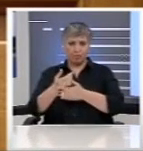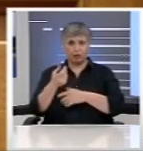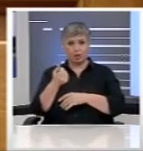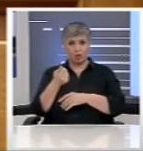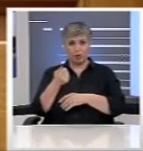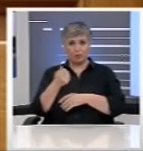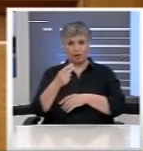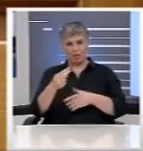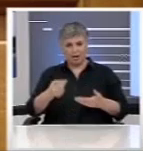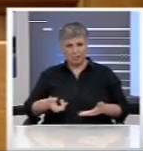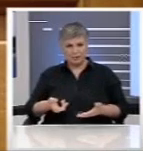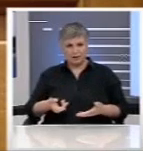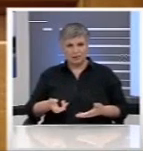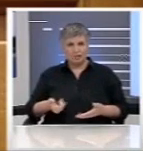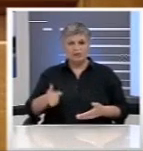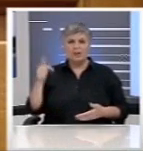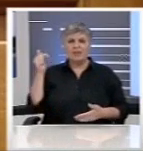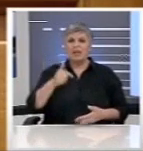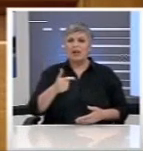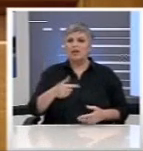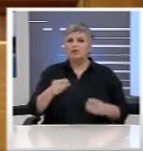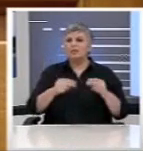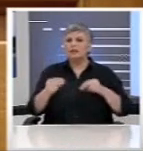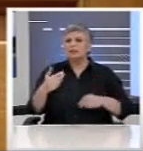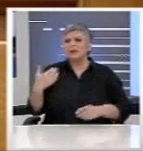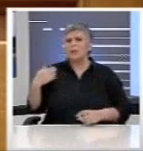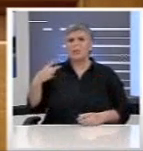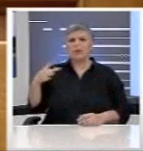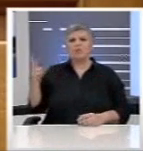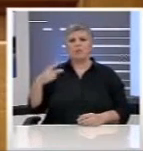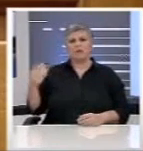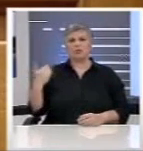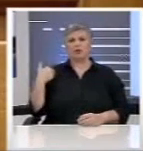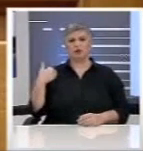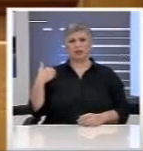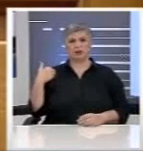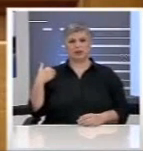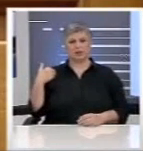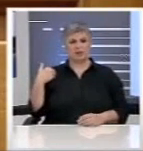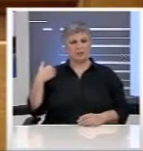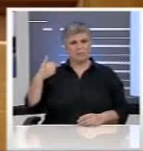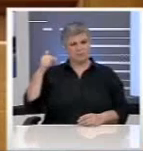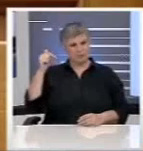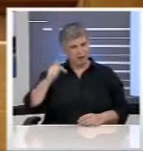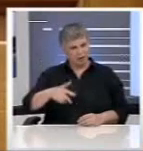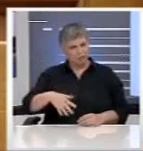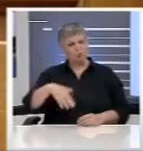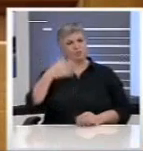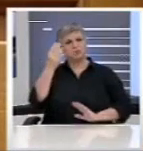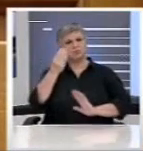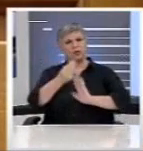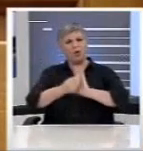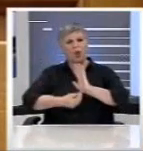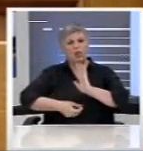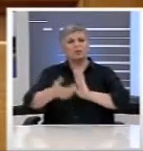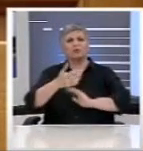ξεκίνησε αυτή τη συζήτηση που εδώ και 2 εβδομάδες έχει ζητήσει και στα μέσα μαζικής ενημέρωσης έχει Πολάκης υποθεί ότι θα